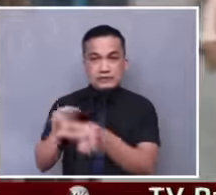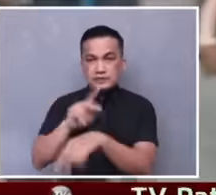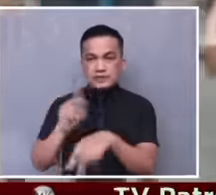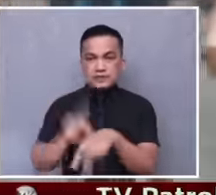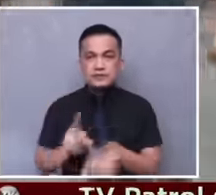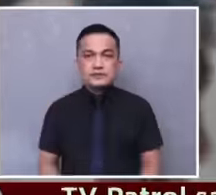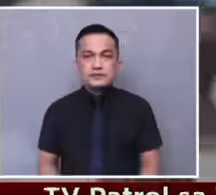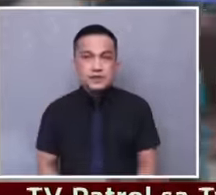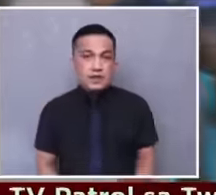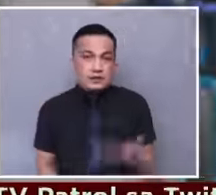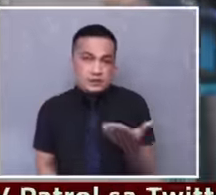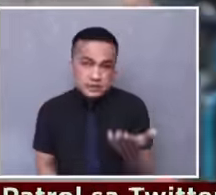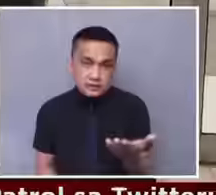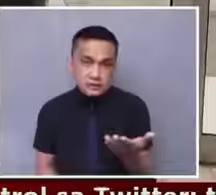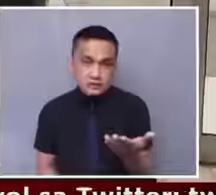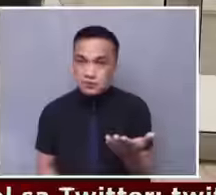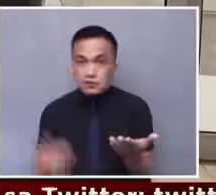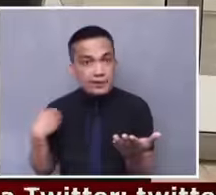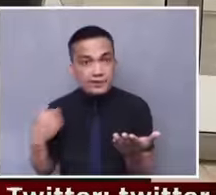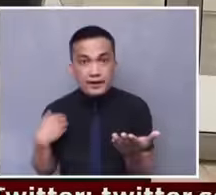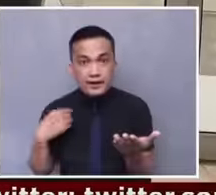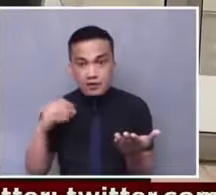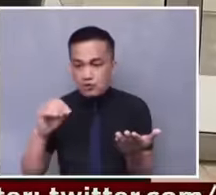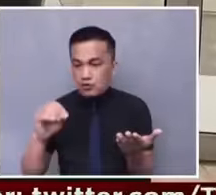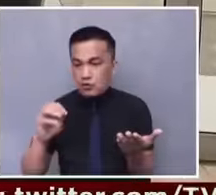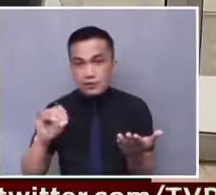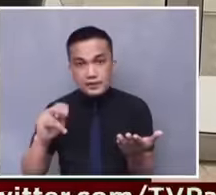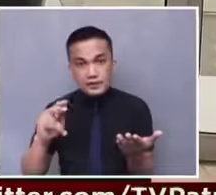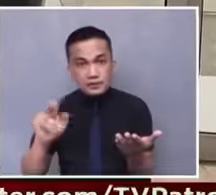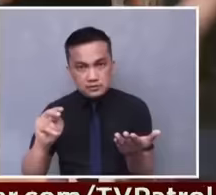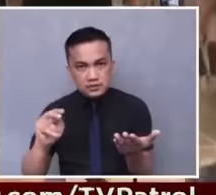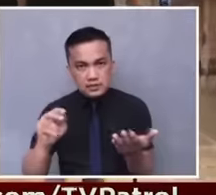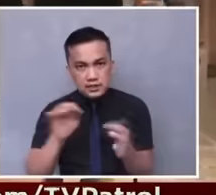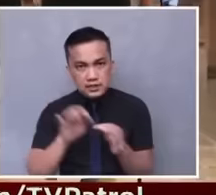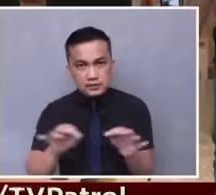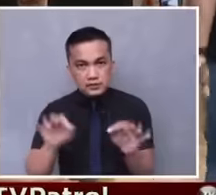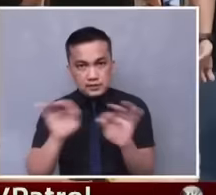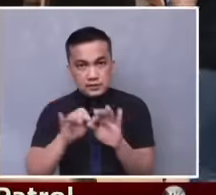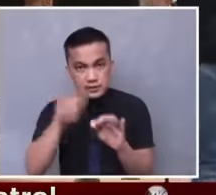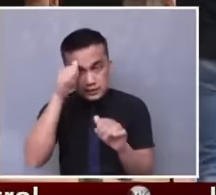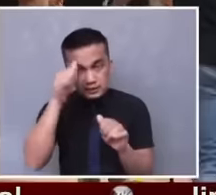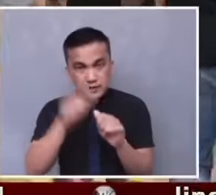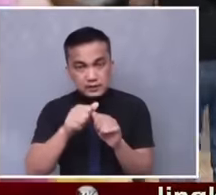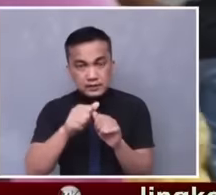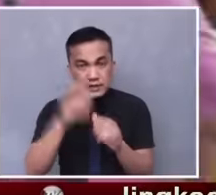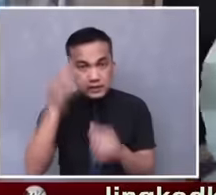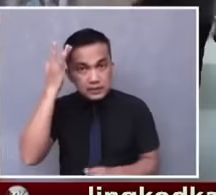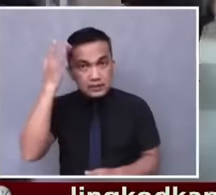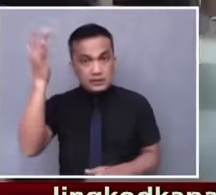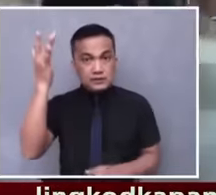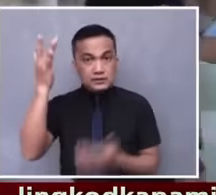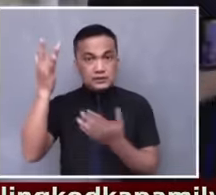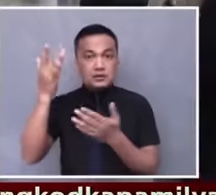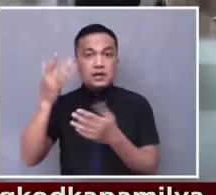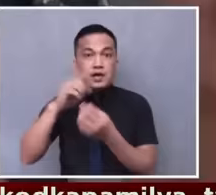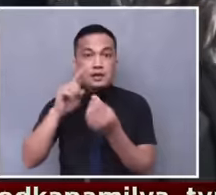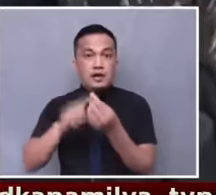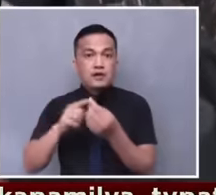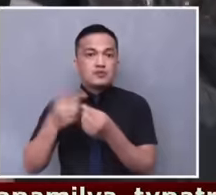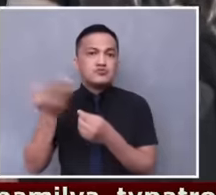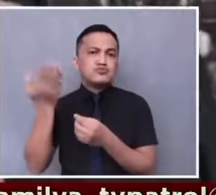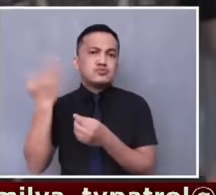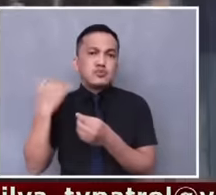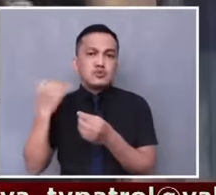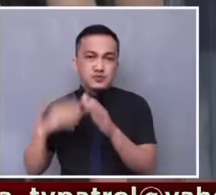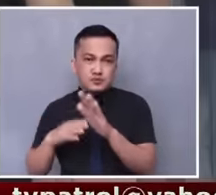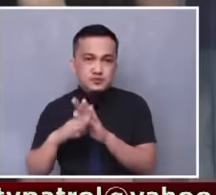naman, habang wala pa ang Omicron, mahalagang alalahanin ang mga leksyon na natutunan, partikular noong kasagsagan ng